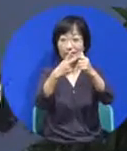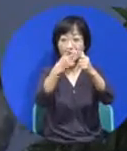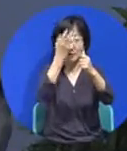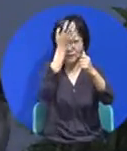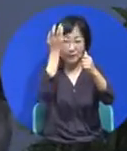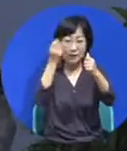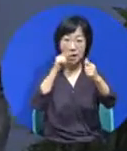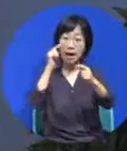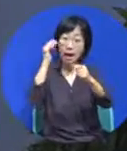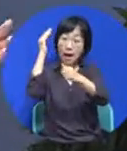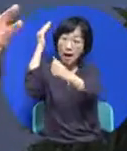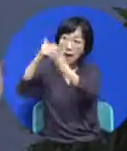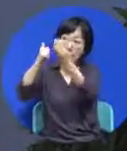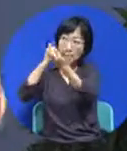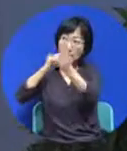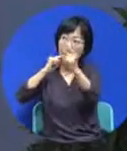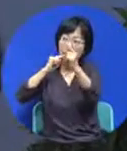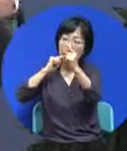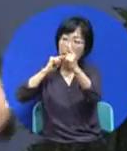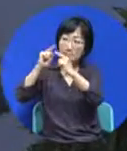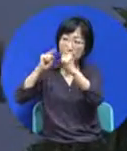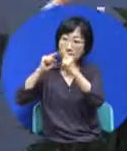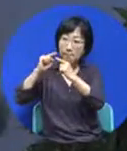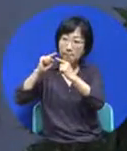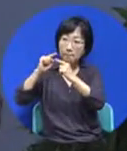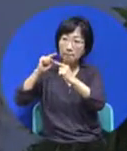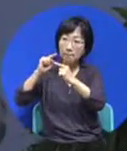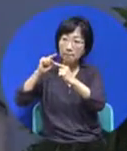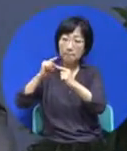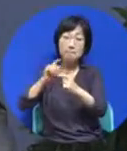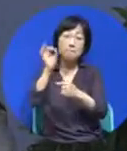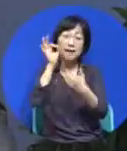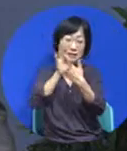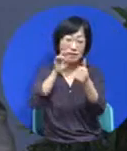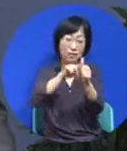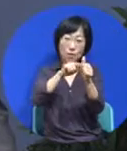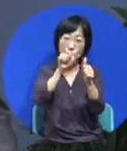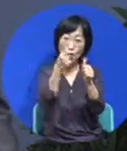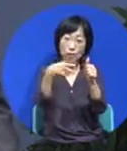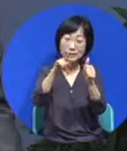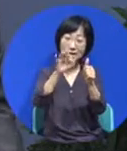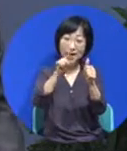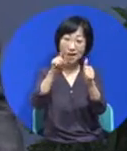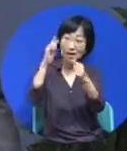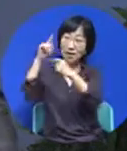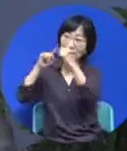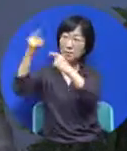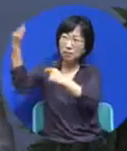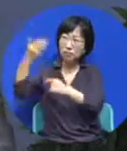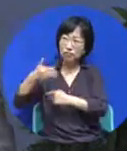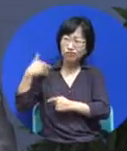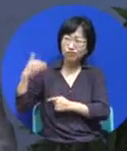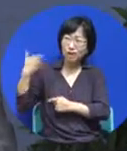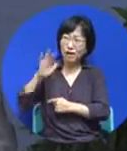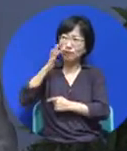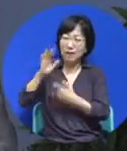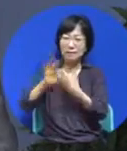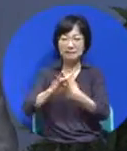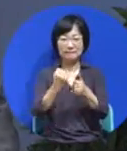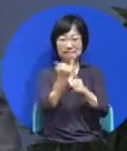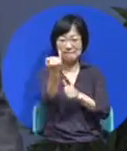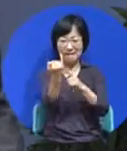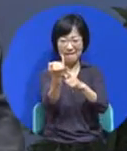받지 못했더라면 이 호세가 아내를 가만두지 않고 죽일 거 아니요. If Hosea did not receive God's word, he would not have left his